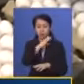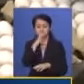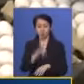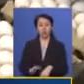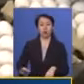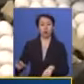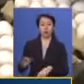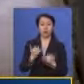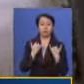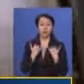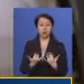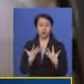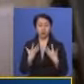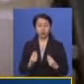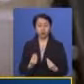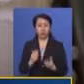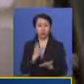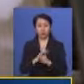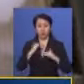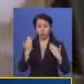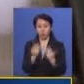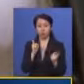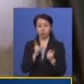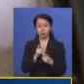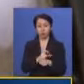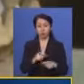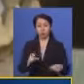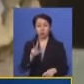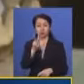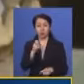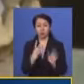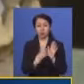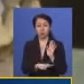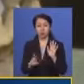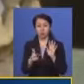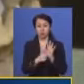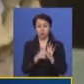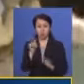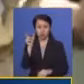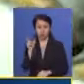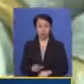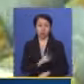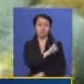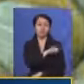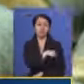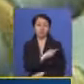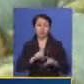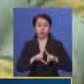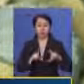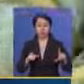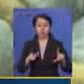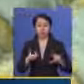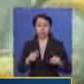Северо-Казахстанской области на сегодняшний день определен круг контактных лиц в количестве 398 человек. Медицинские учреждения, где